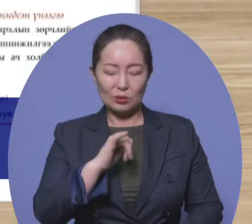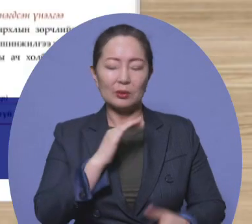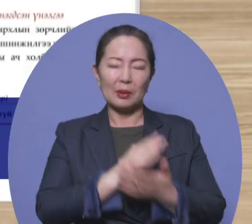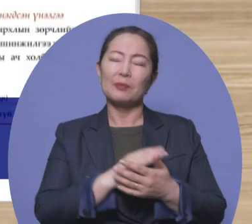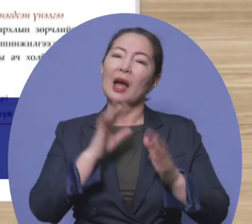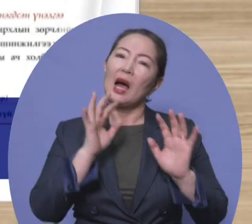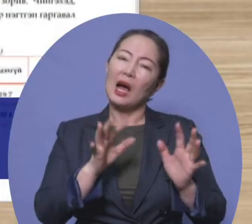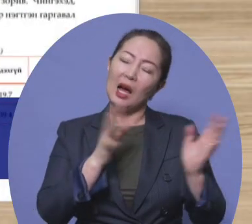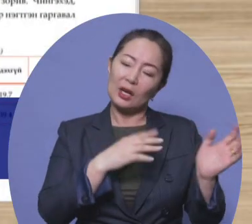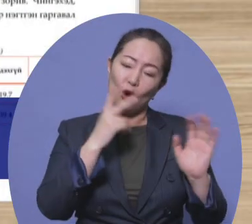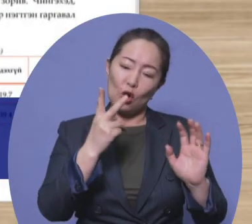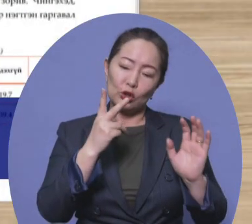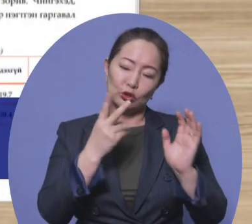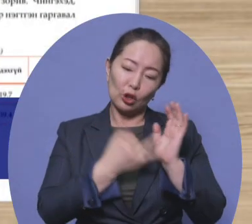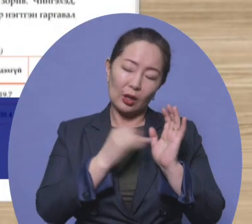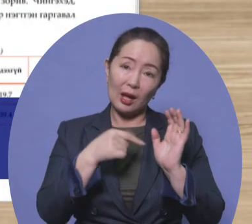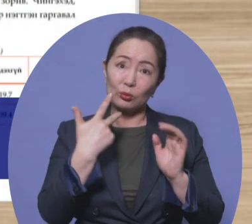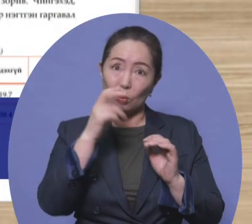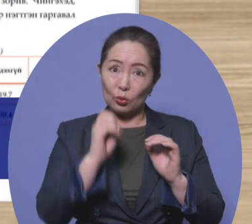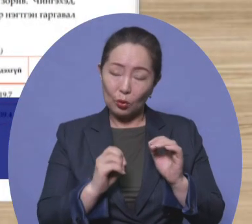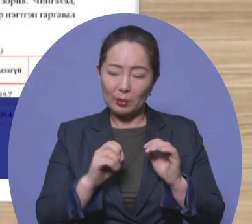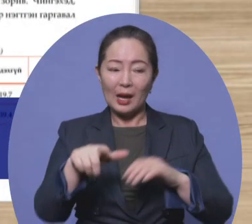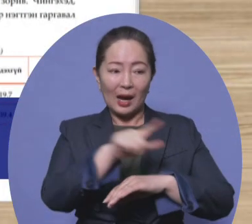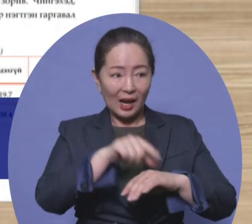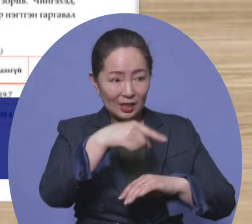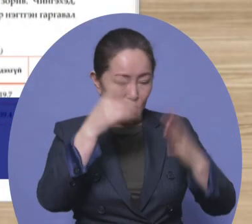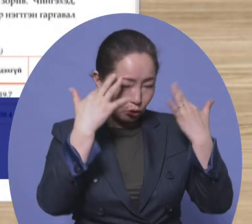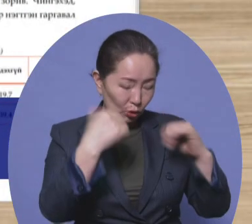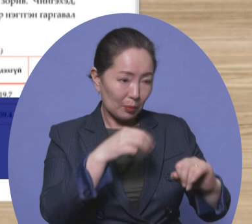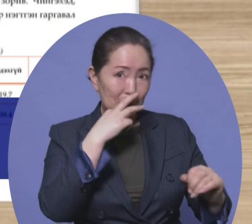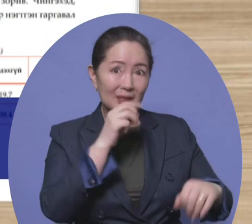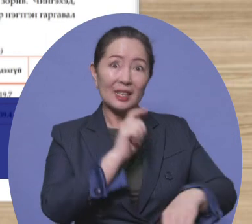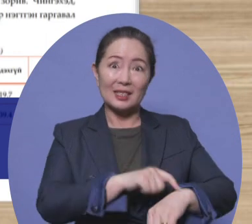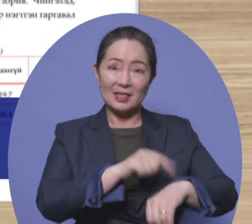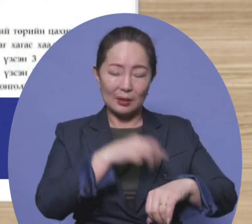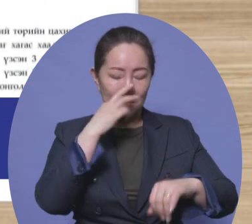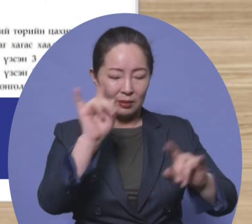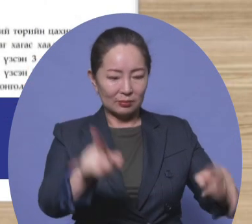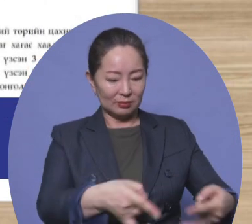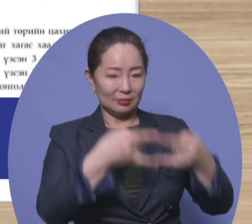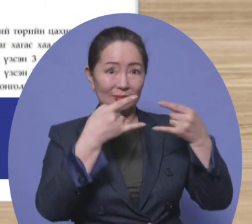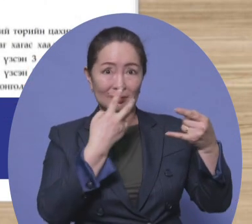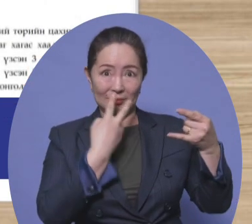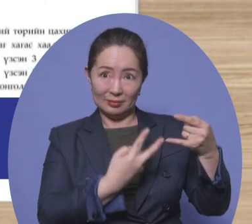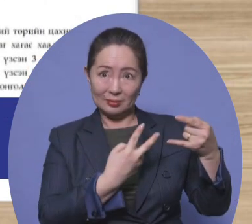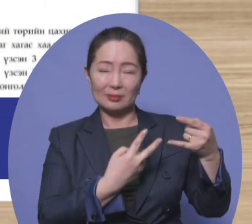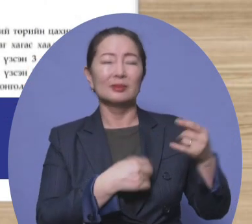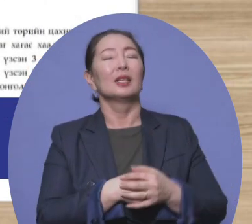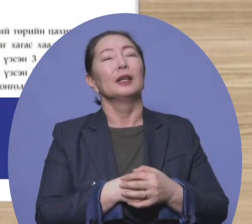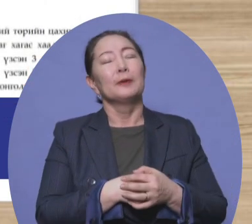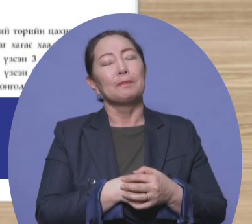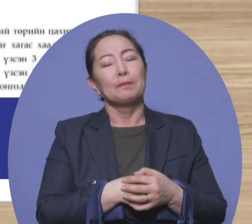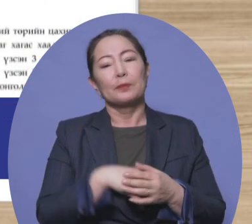А 27.3 хувилбар тус газраас зохион байгуулж байгаа мэдээллийн цагаар авч байгаа мэдээлэл нь нөгөө